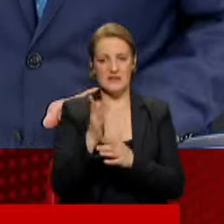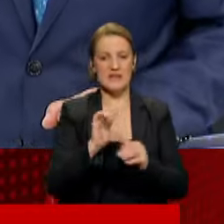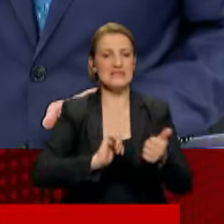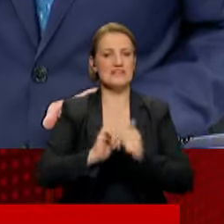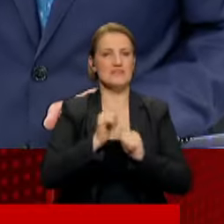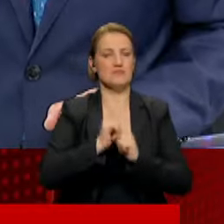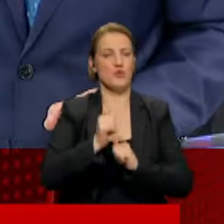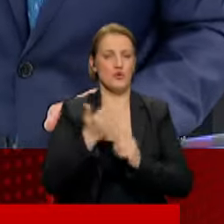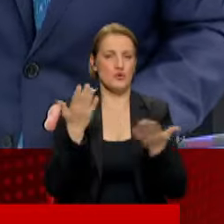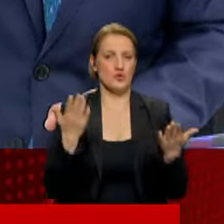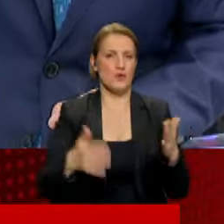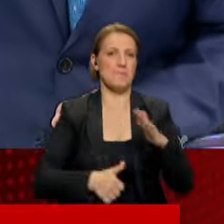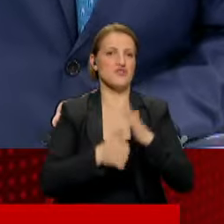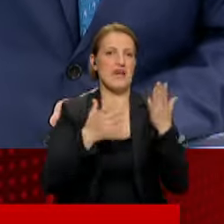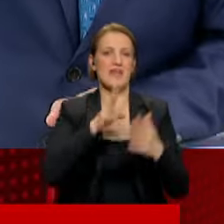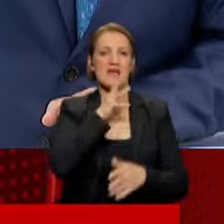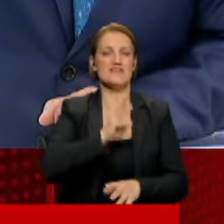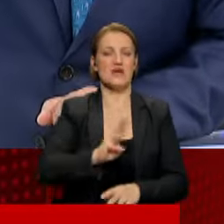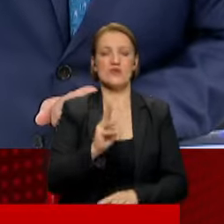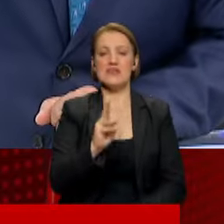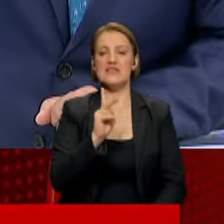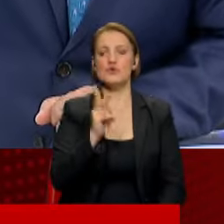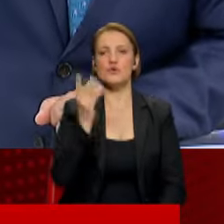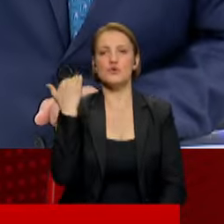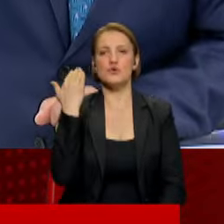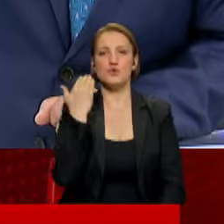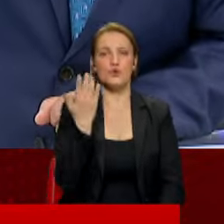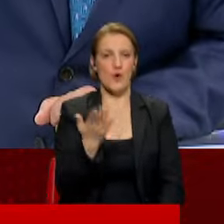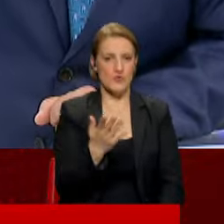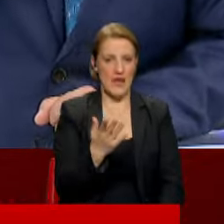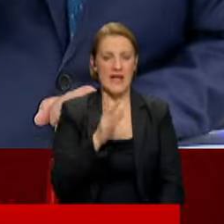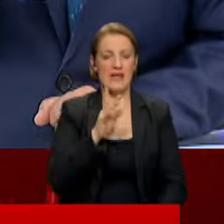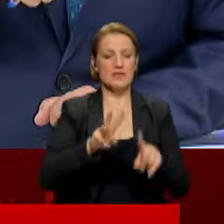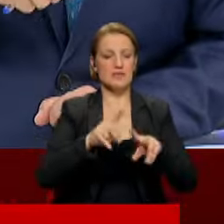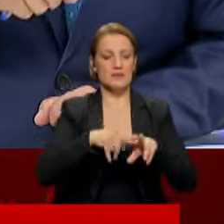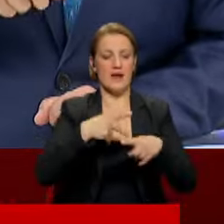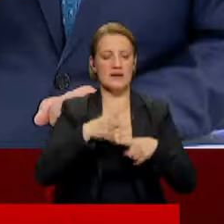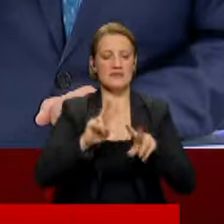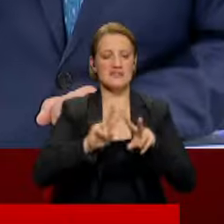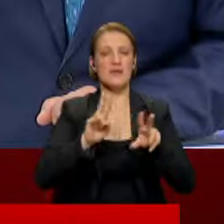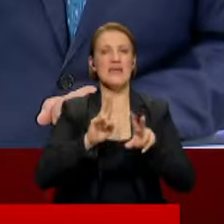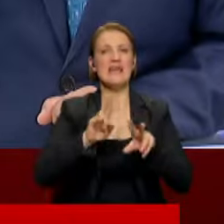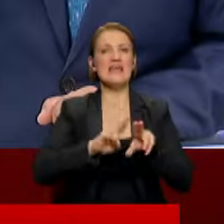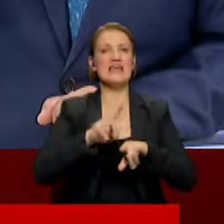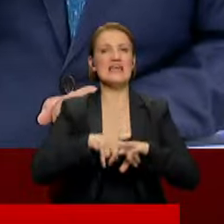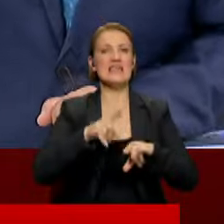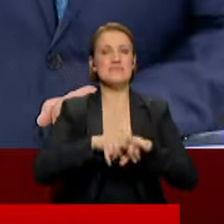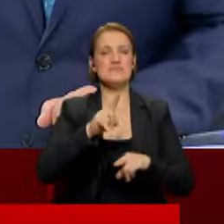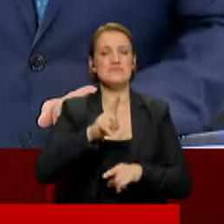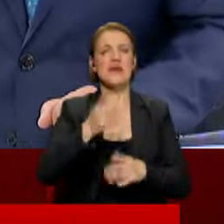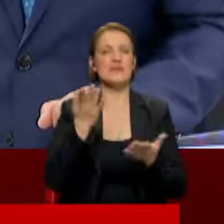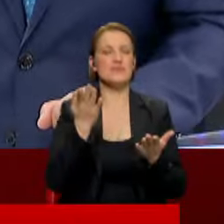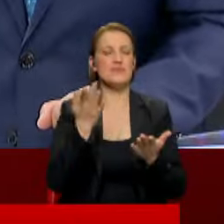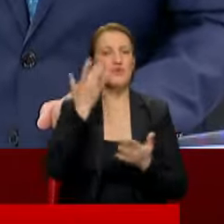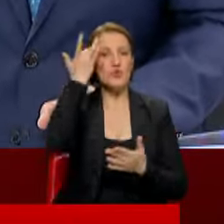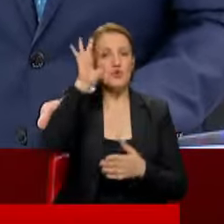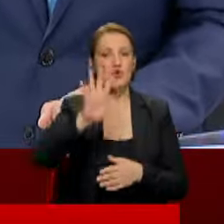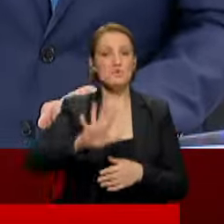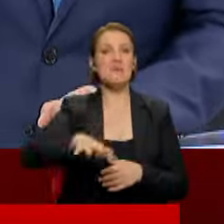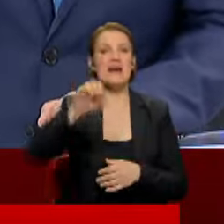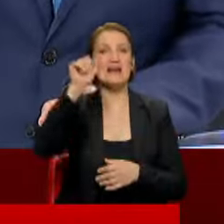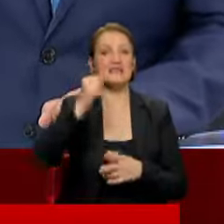sporun başkenti Esenyurt mesela ik gün önce Nazım Hikmet Kültür Merkezi açtım 21 yıldır yasaklanmıştı